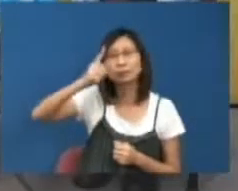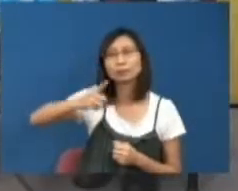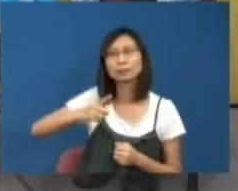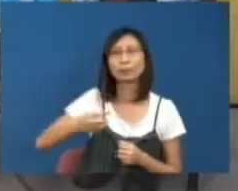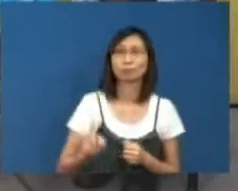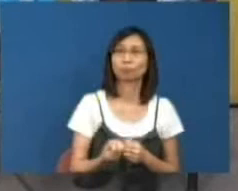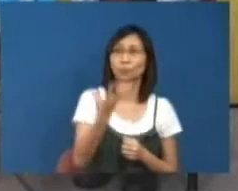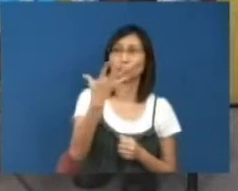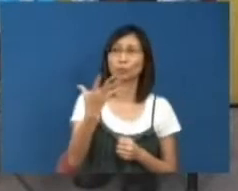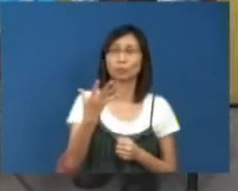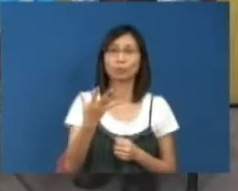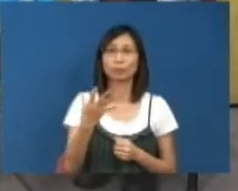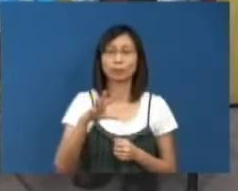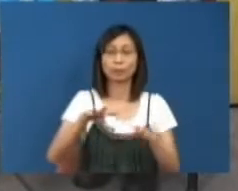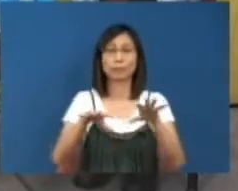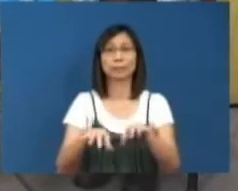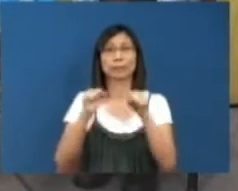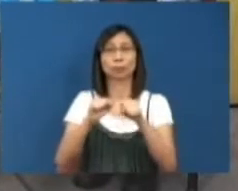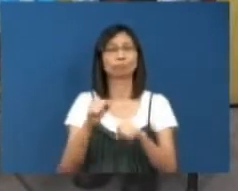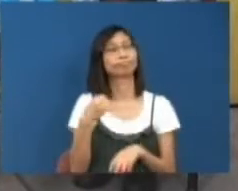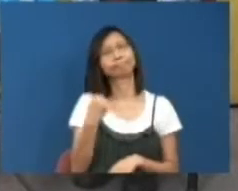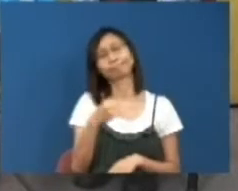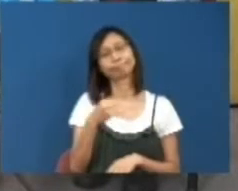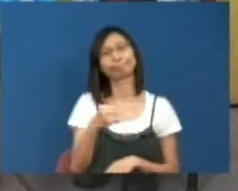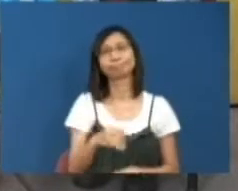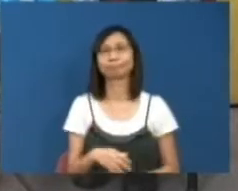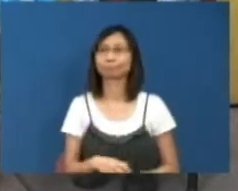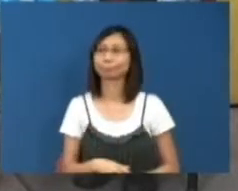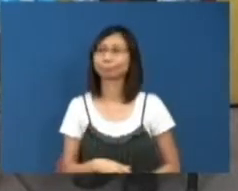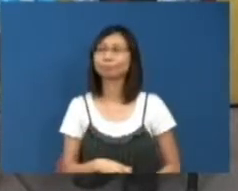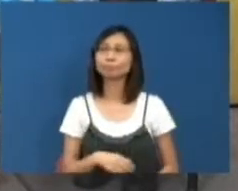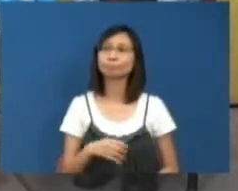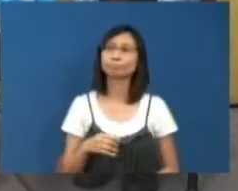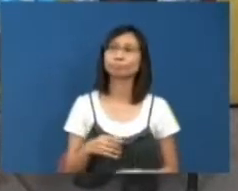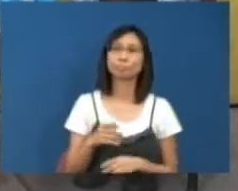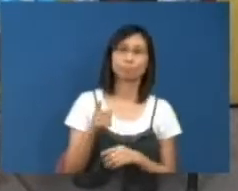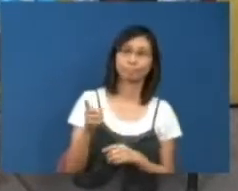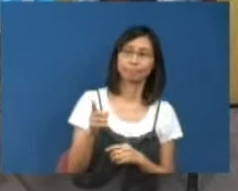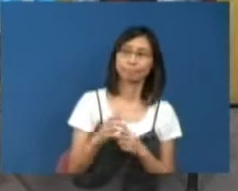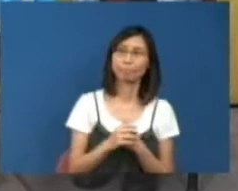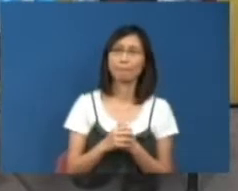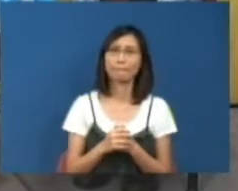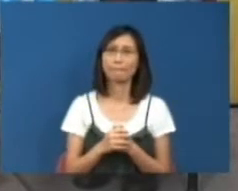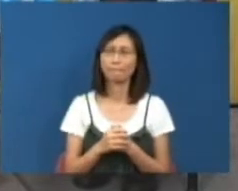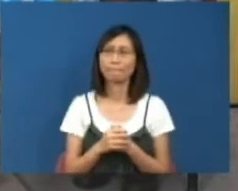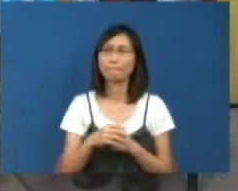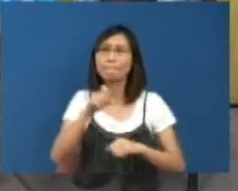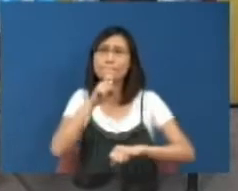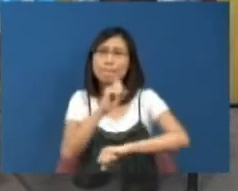一著火咧，就係、是、冇得救，冇得救。 頭先阿寶職師講咧，我哋呢類型咧，就係、是、可能有機會